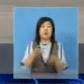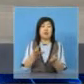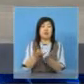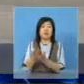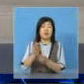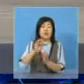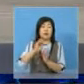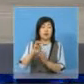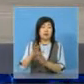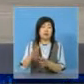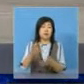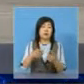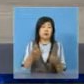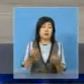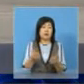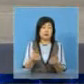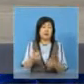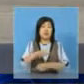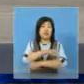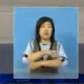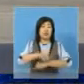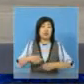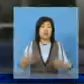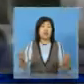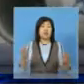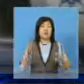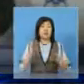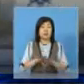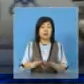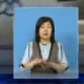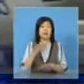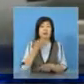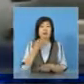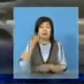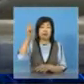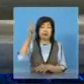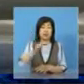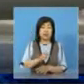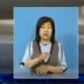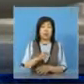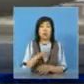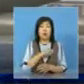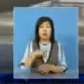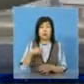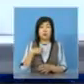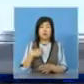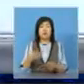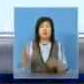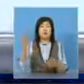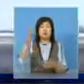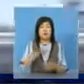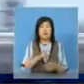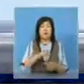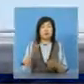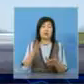Басқа елдермен шегара жабылды. Алайда Қазақстанға келген шетел азаматы өз еліне жіберіліп, өзге елдегі